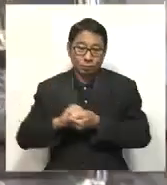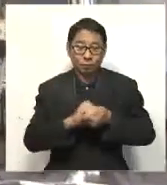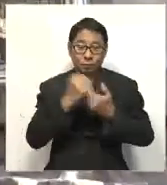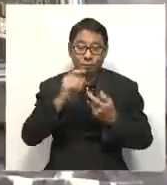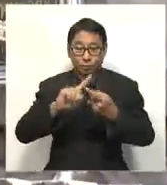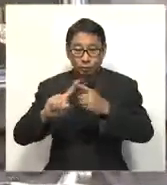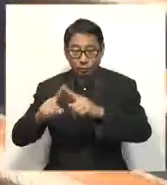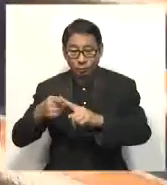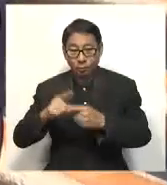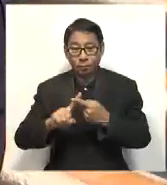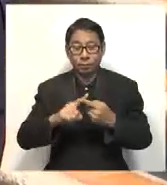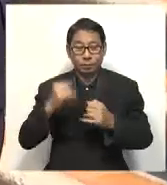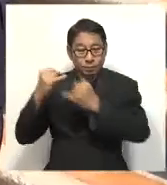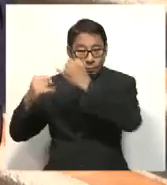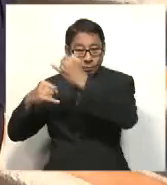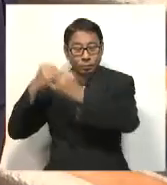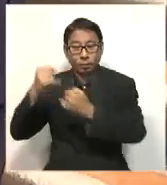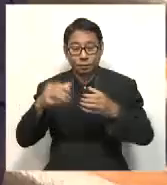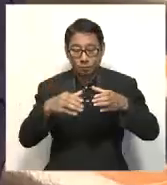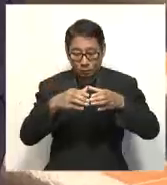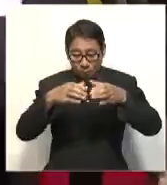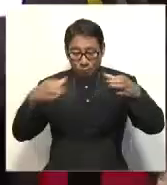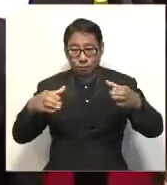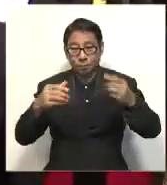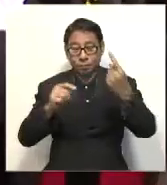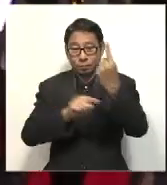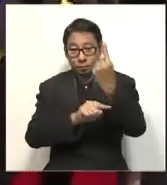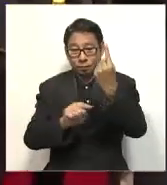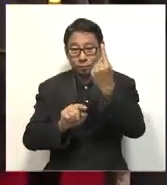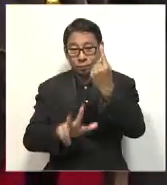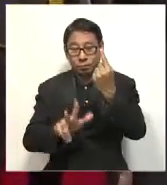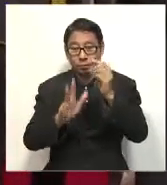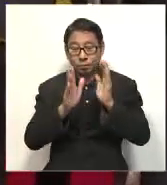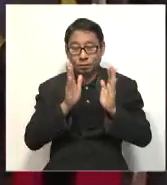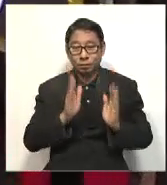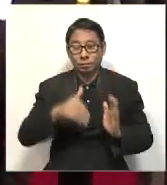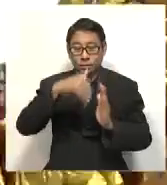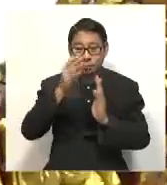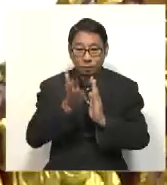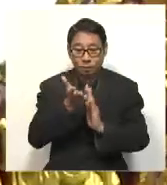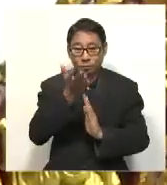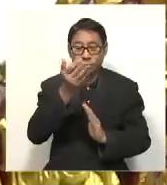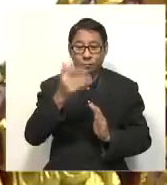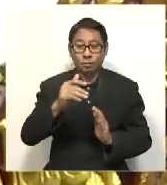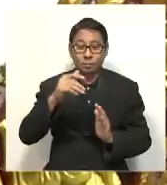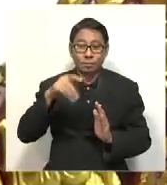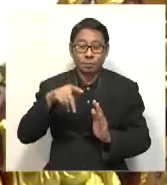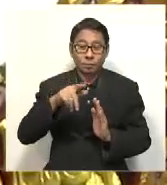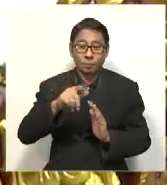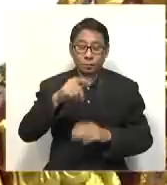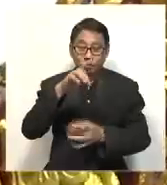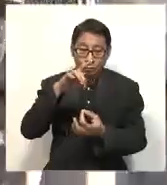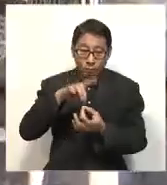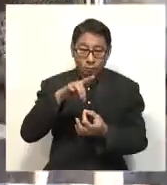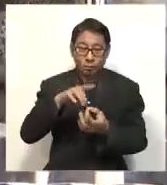และเพื่อนบ้านจนเจริญเป็นอาณาจักรใหญ่1ใน3ของอาณาจักรชนเผ่าแถบนี้คืออาณาจักรล้านนาอาณาจักรสุโข